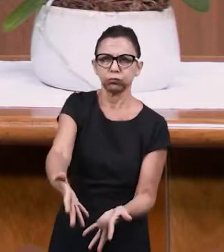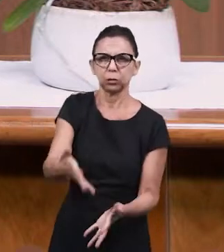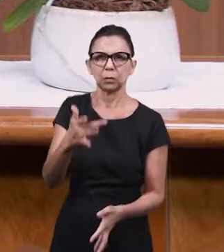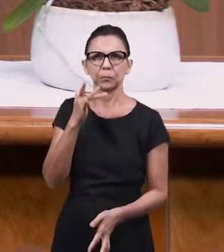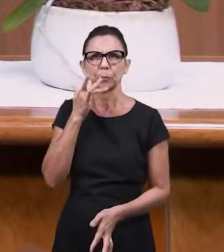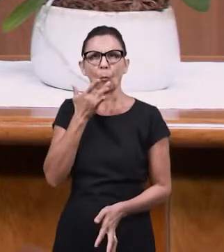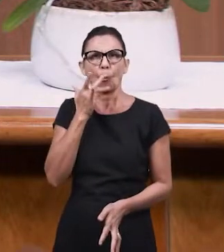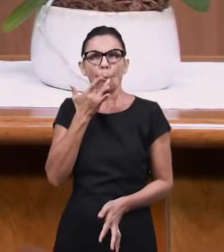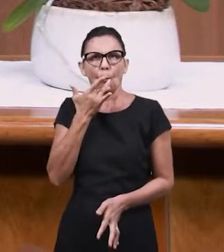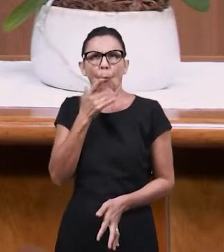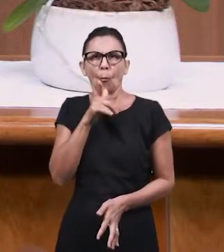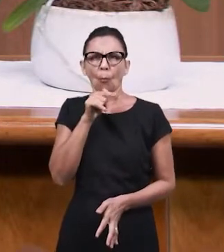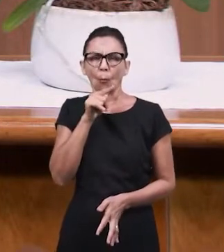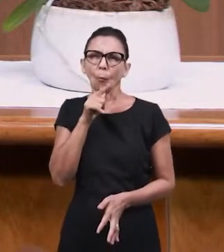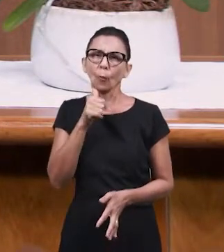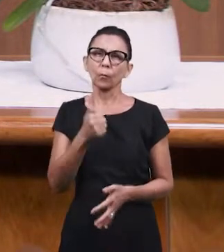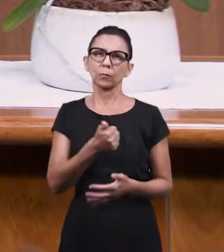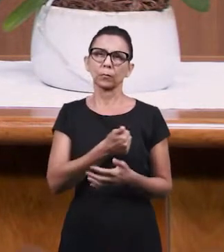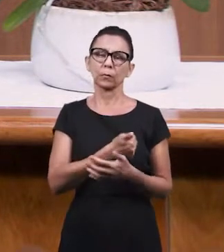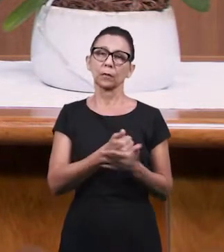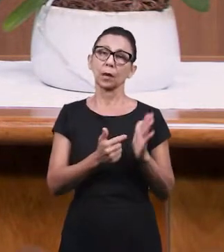donc le serpent dans le désert,